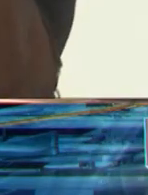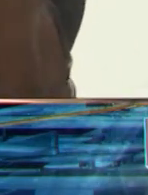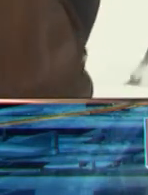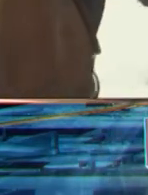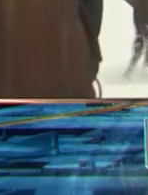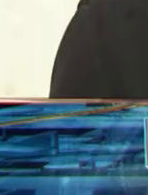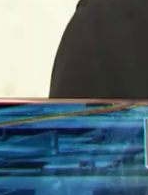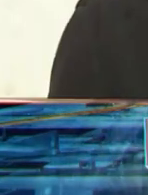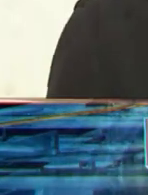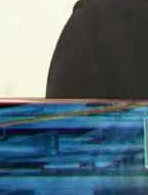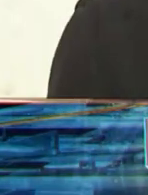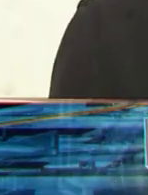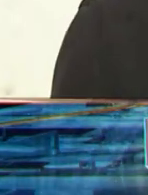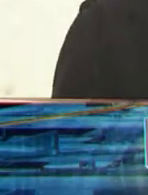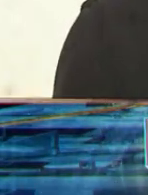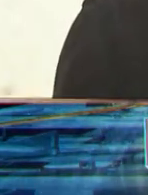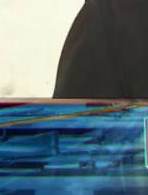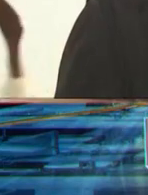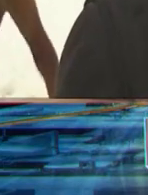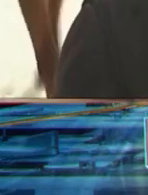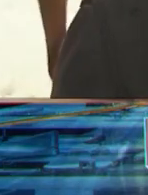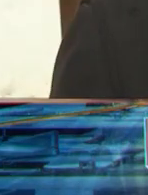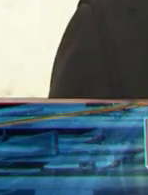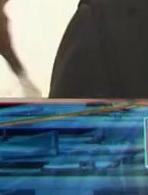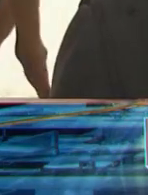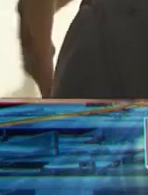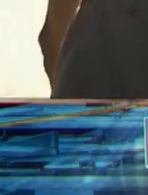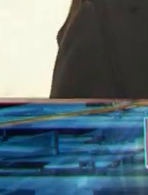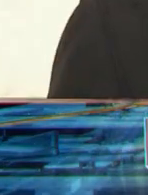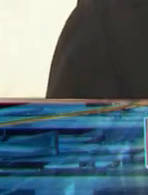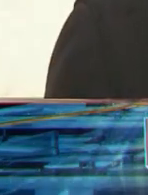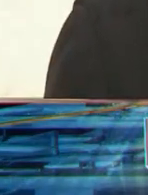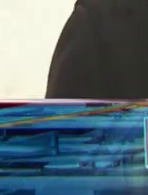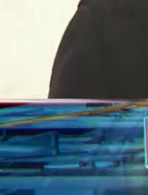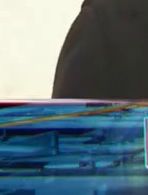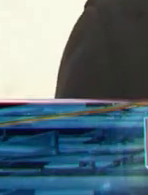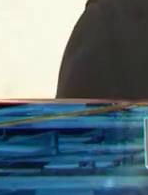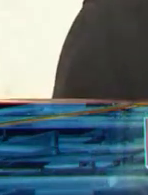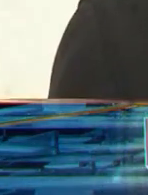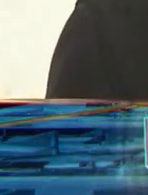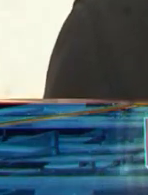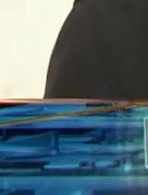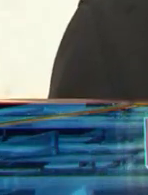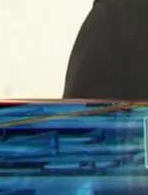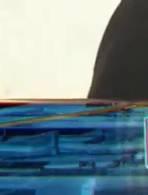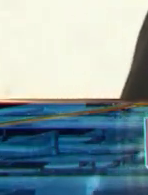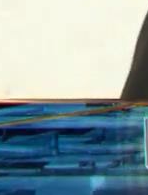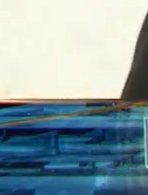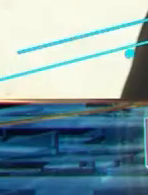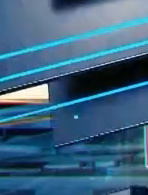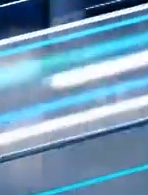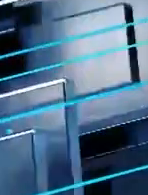өтті. Қазағымыздың бұрынғы дәстүрі ешқашан тастап тұрған жоқ, өлмейді, жоғалмайды.